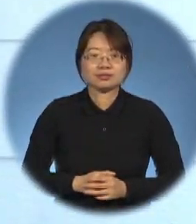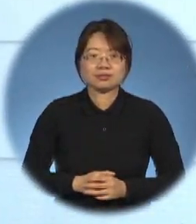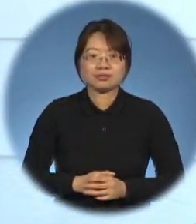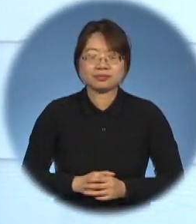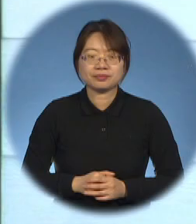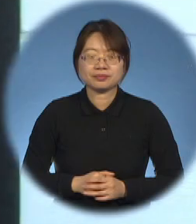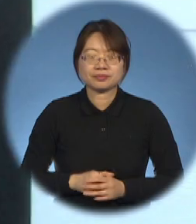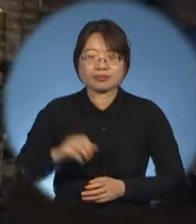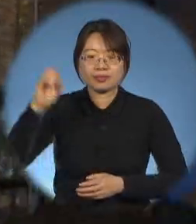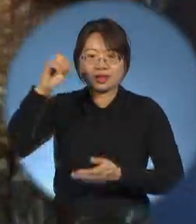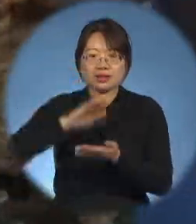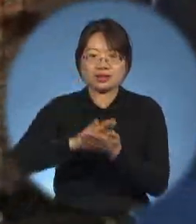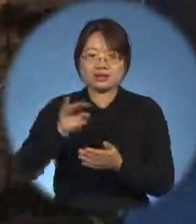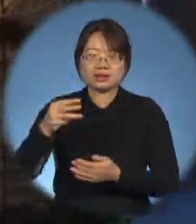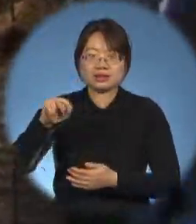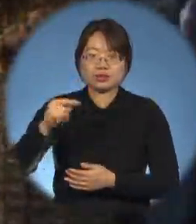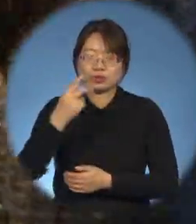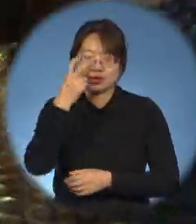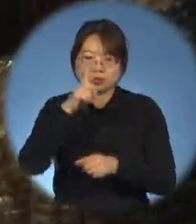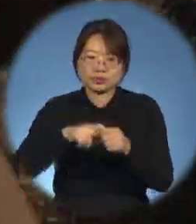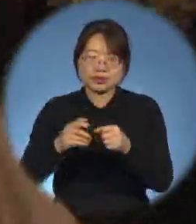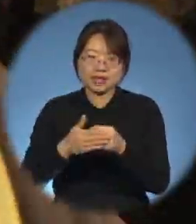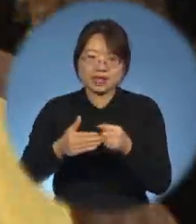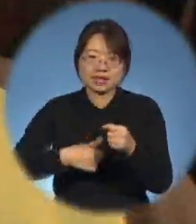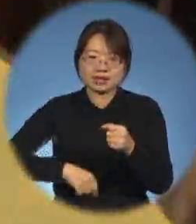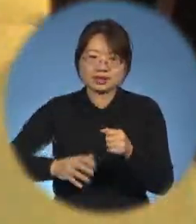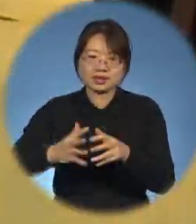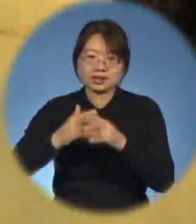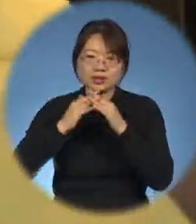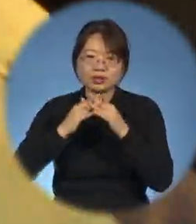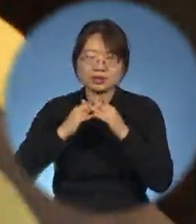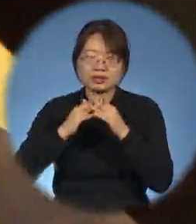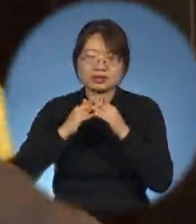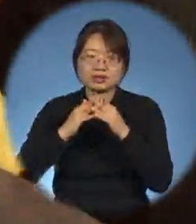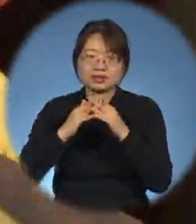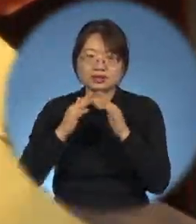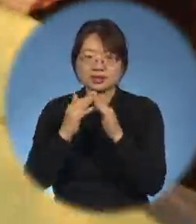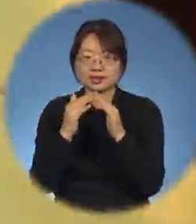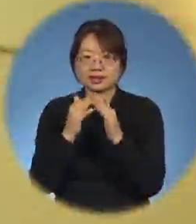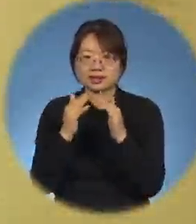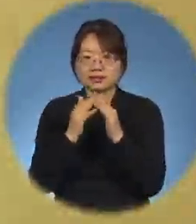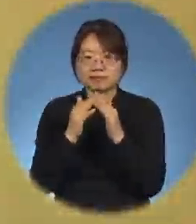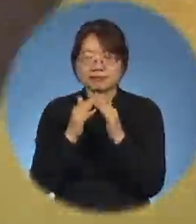태양열 발전소를 관리하려고 아들이 지어놓은 별장 으